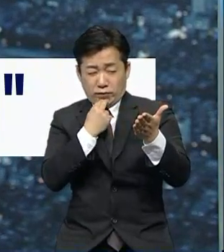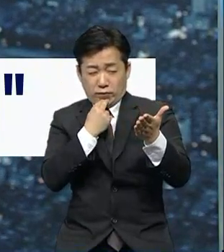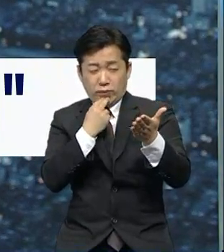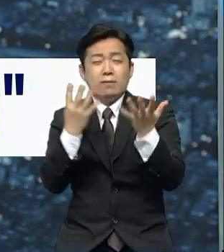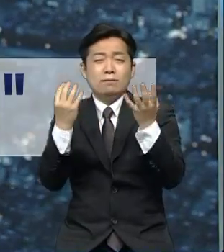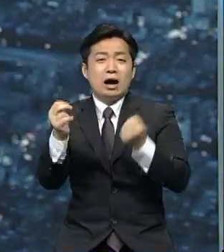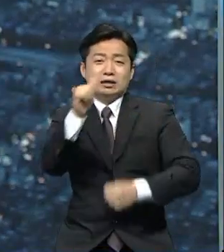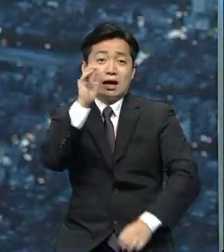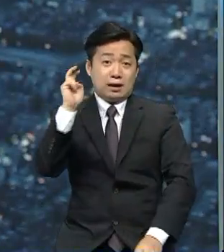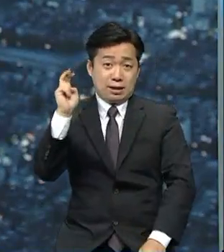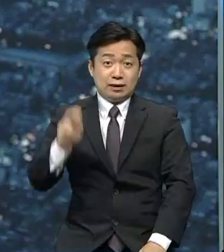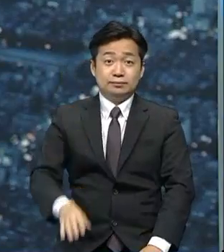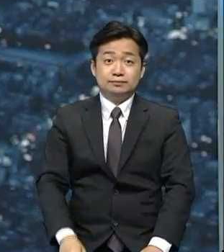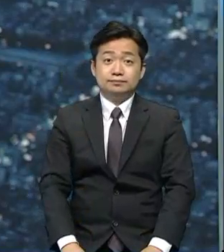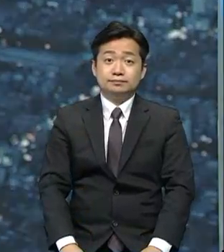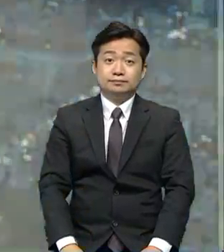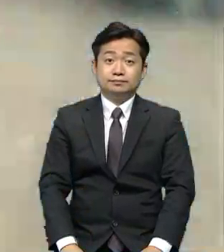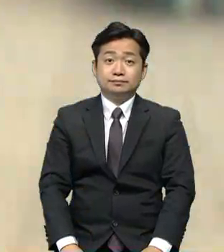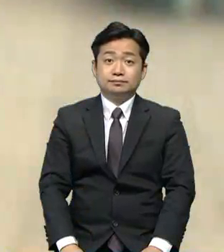의견입니다. 들어보시죠.